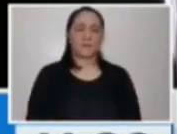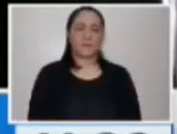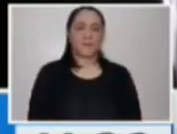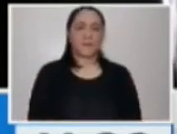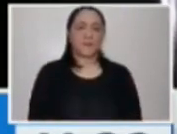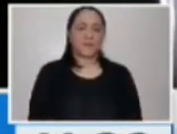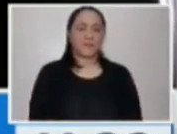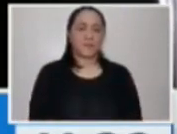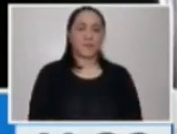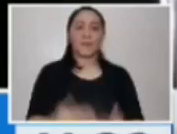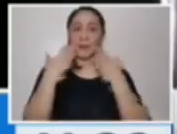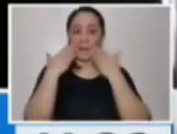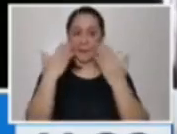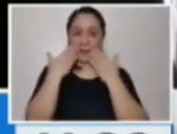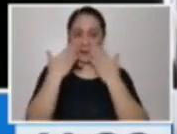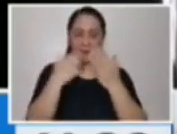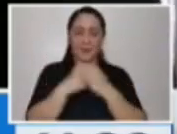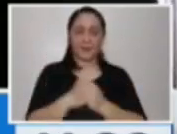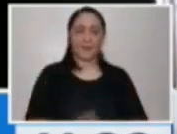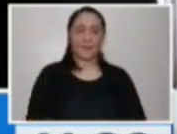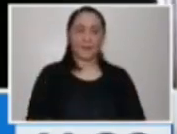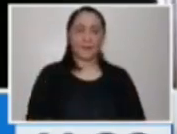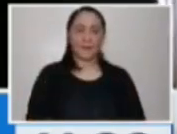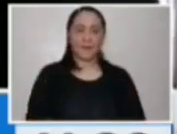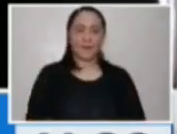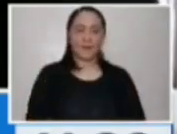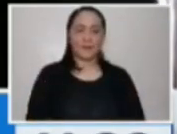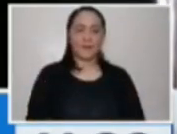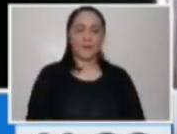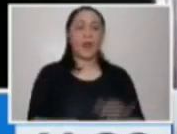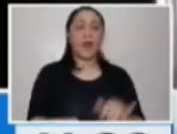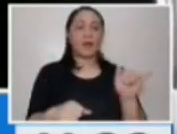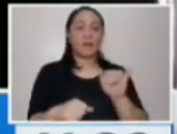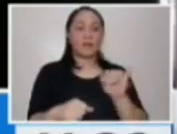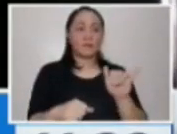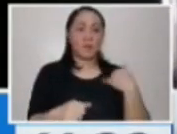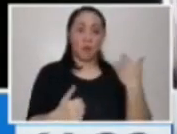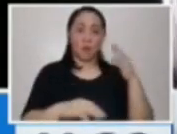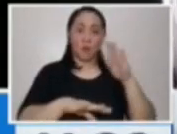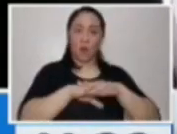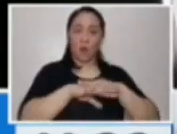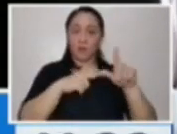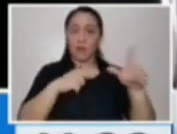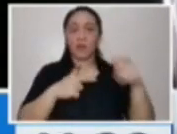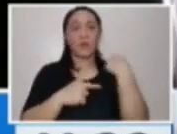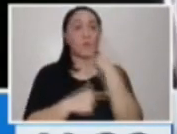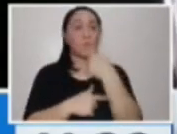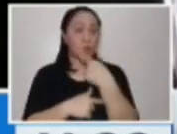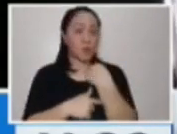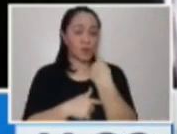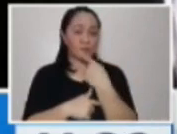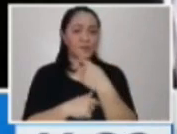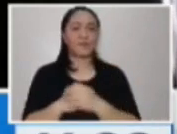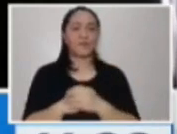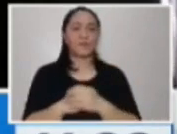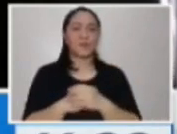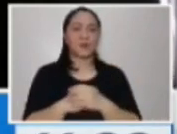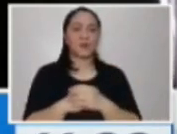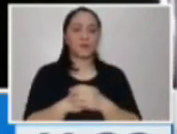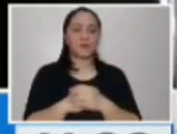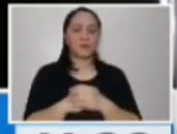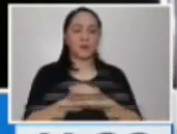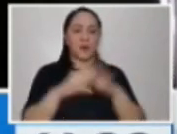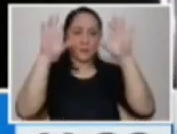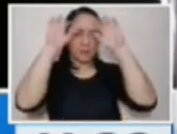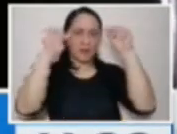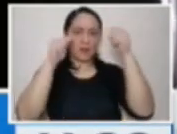sa announcement ng PhilHealth at gusto po naming makuha ang inyong side, no? Kung